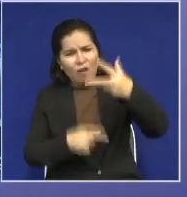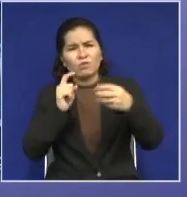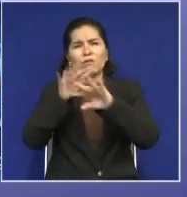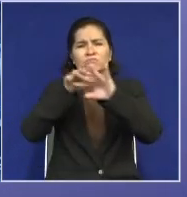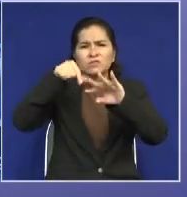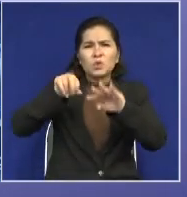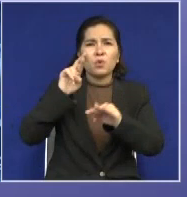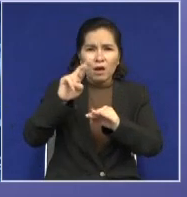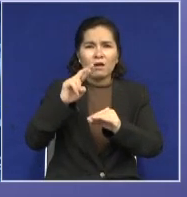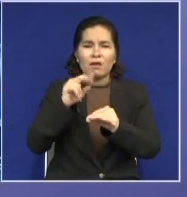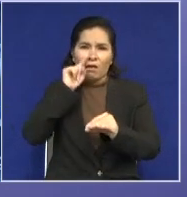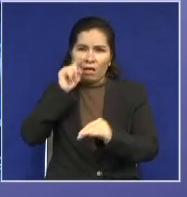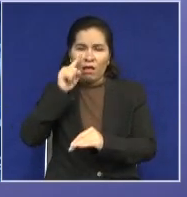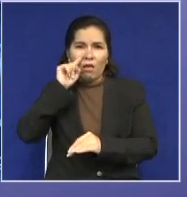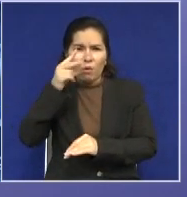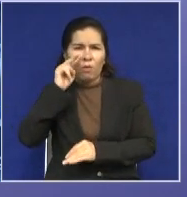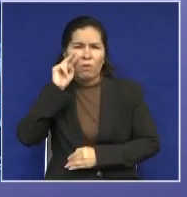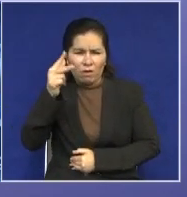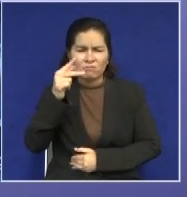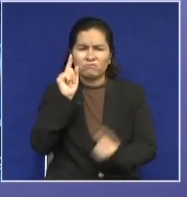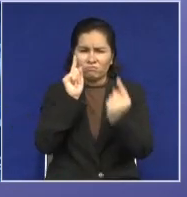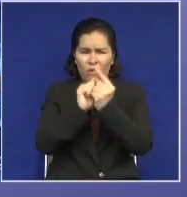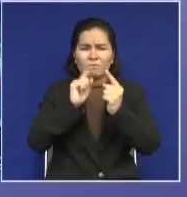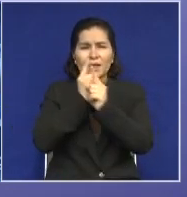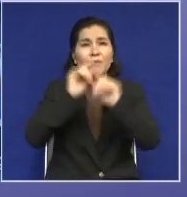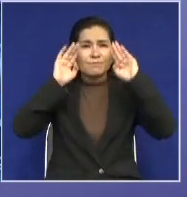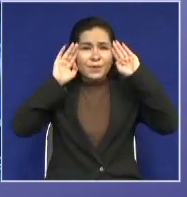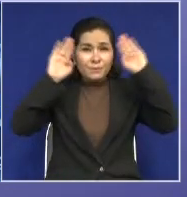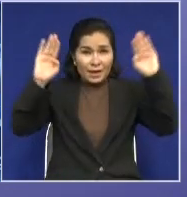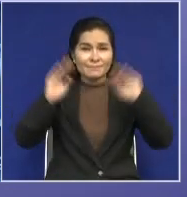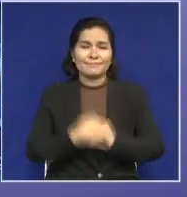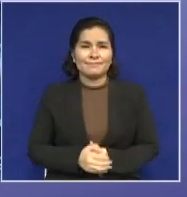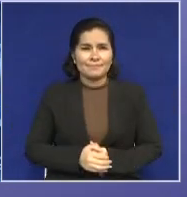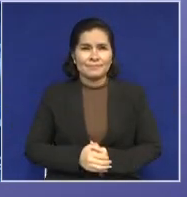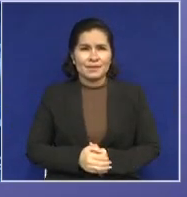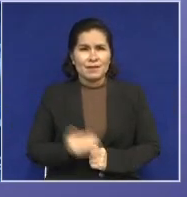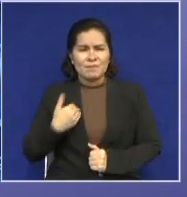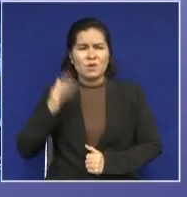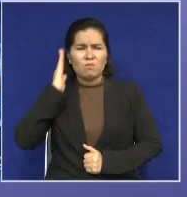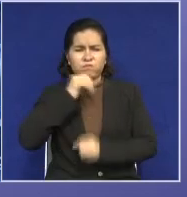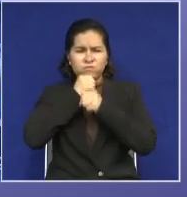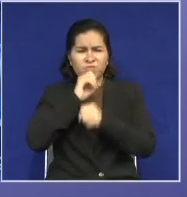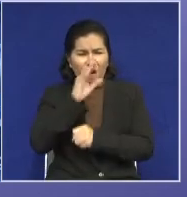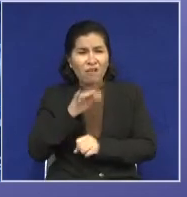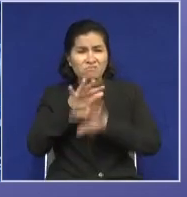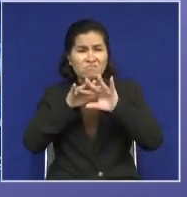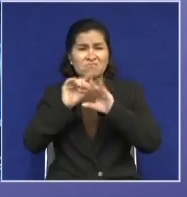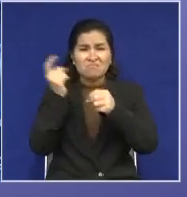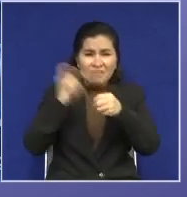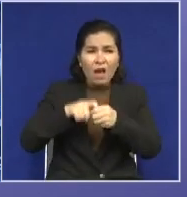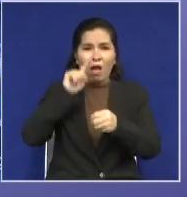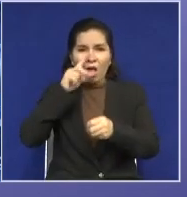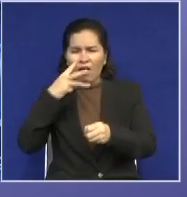แกน QR code เข้าไปอีกบางทีที่พบเจอจากประสบการณ์เลยก็คือว่ามีคุณลุงค่ะบอกว่าต้องสแกนอีกแล้วงั้นไม่เข้าเลยดีก